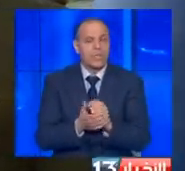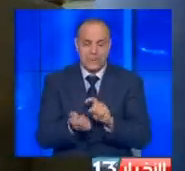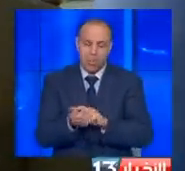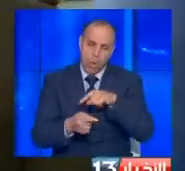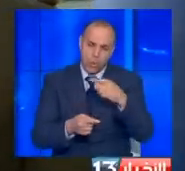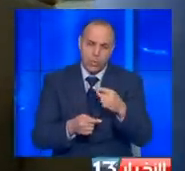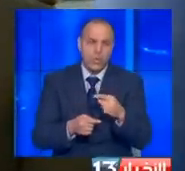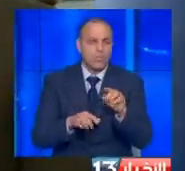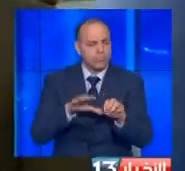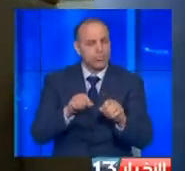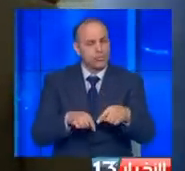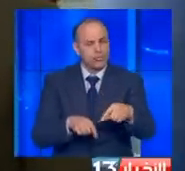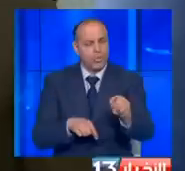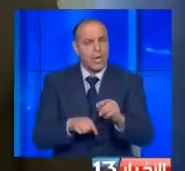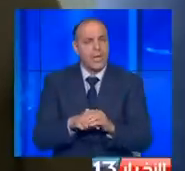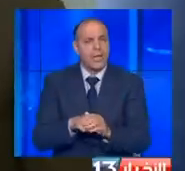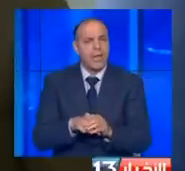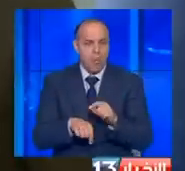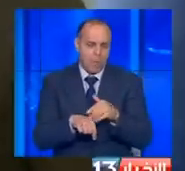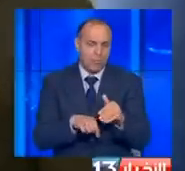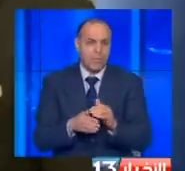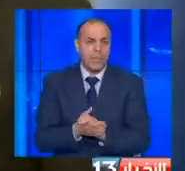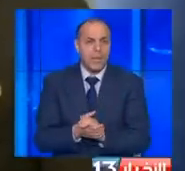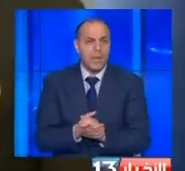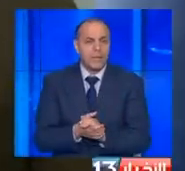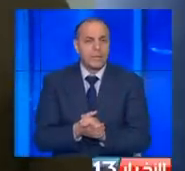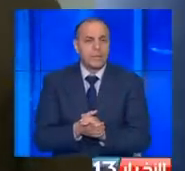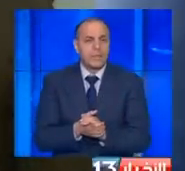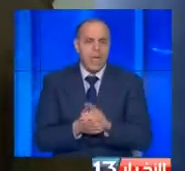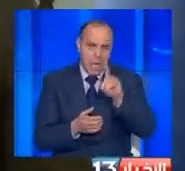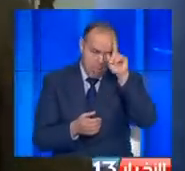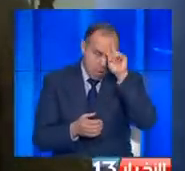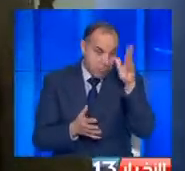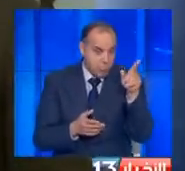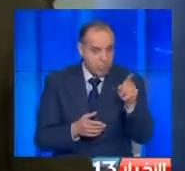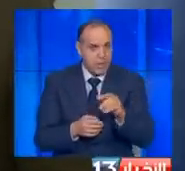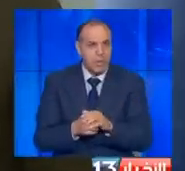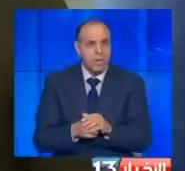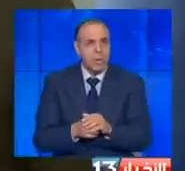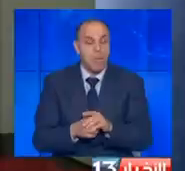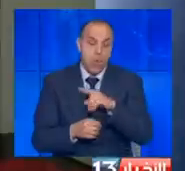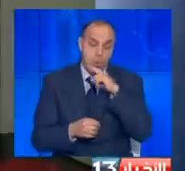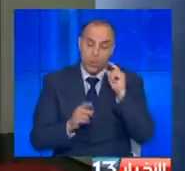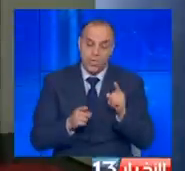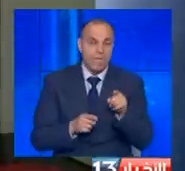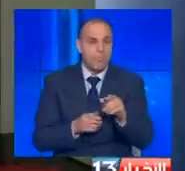في الاخير من المانيا روسيا